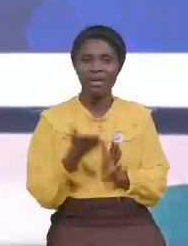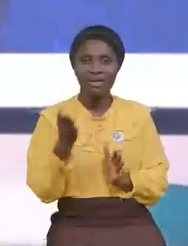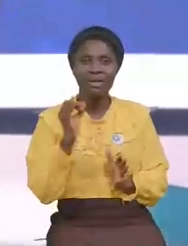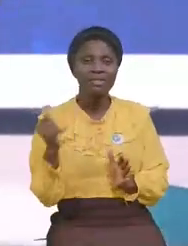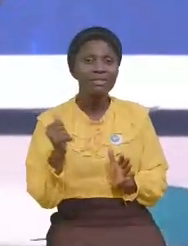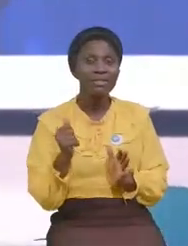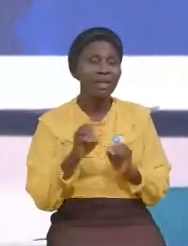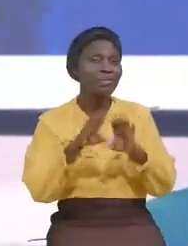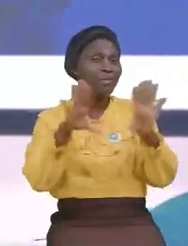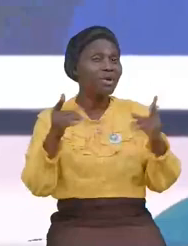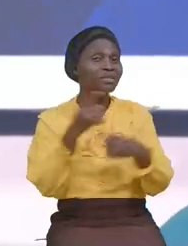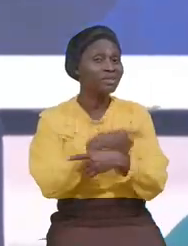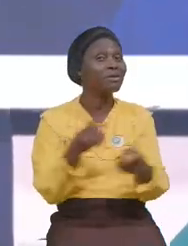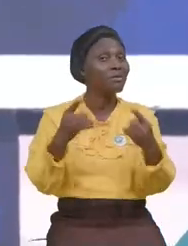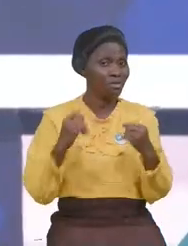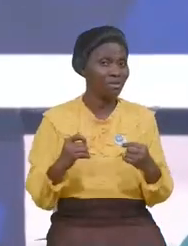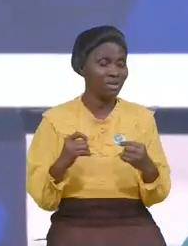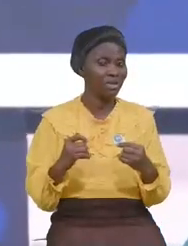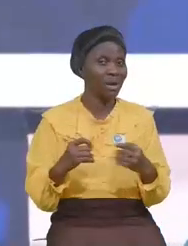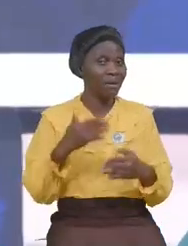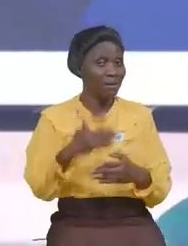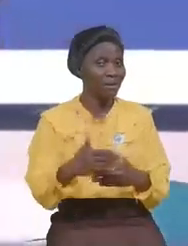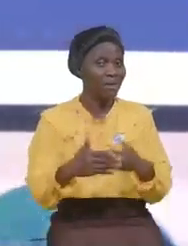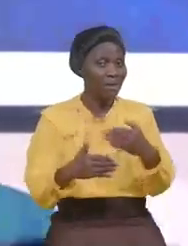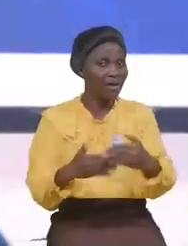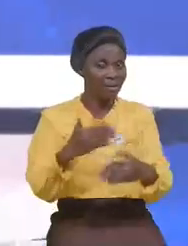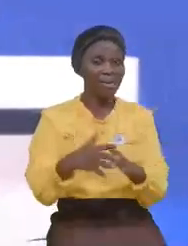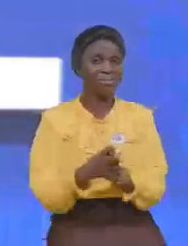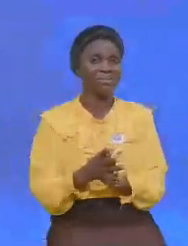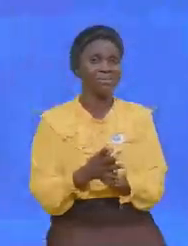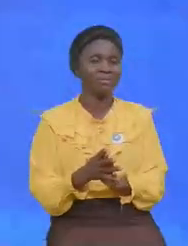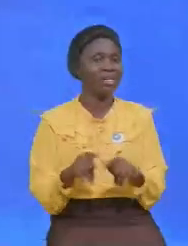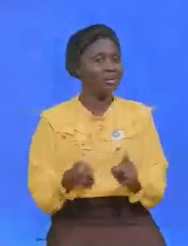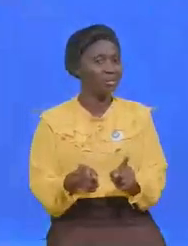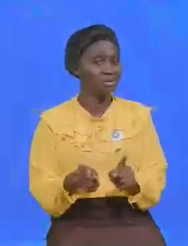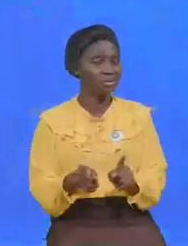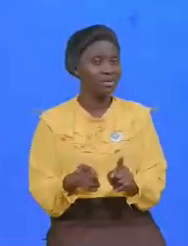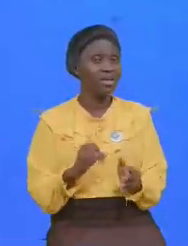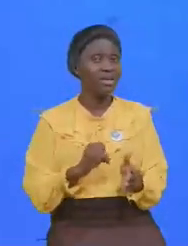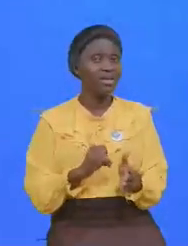Il y a un jour éclairé, resplendissant qui vient.